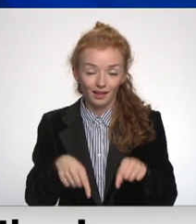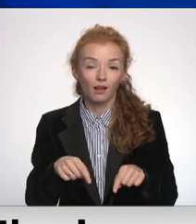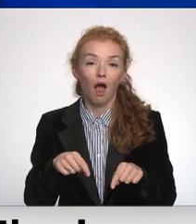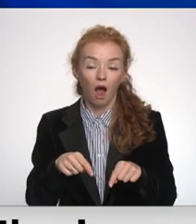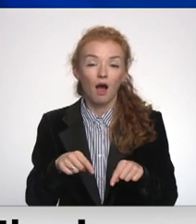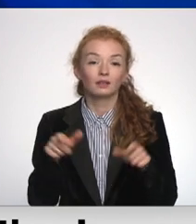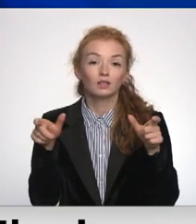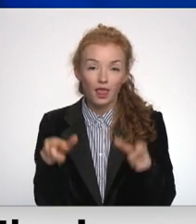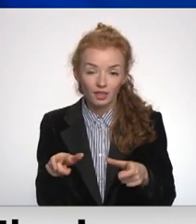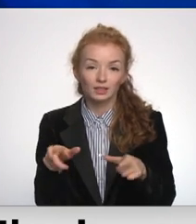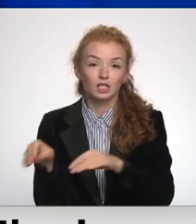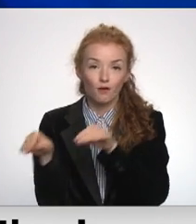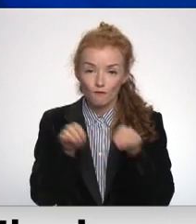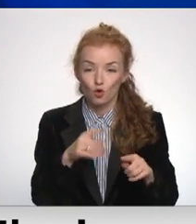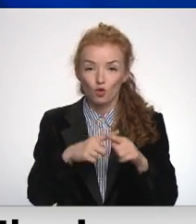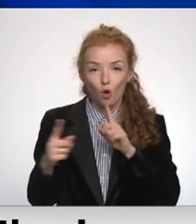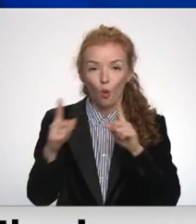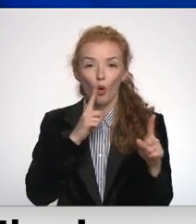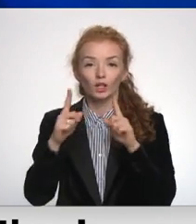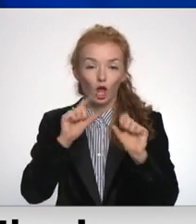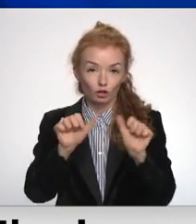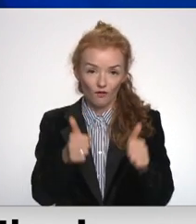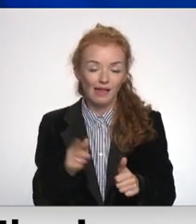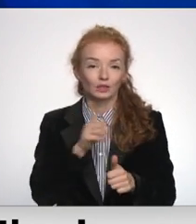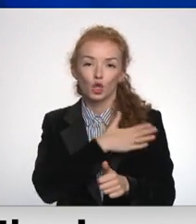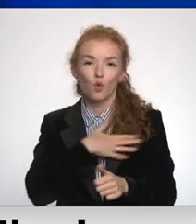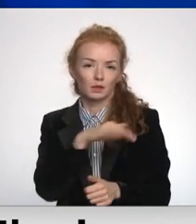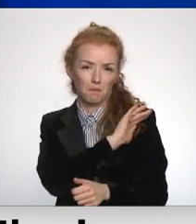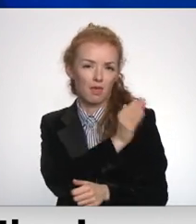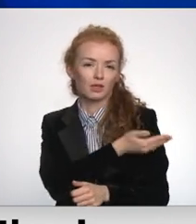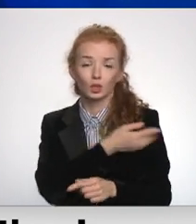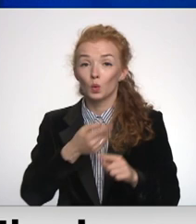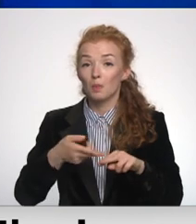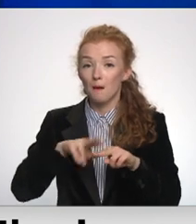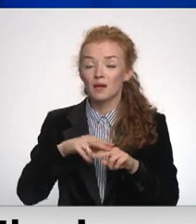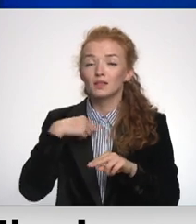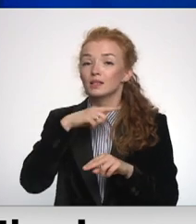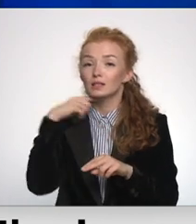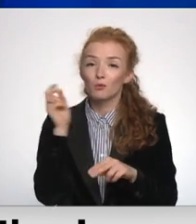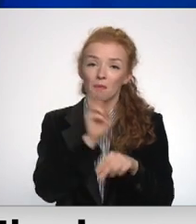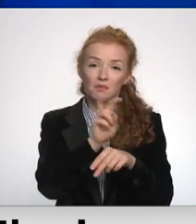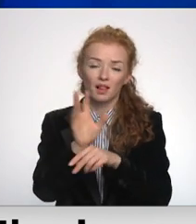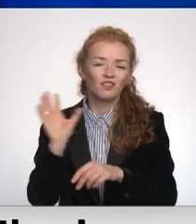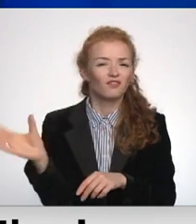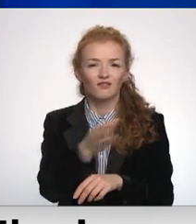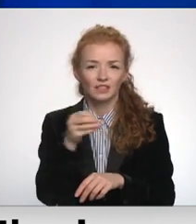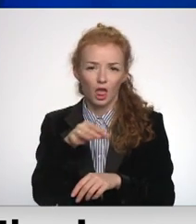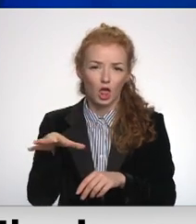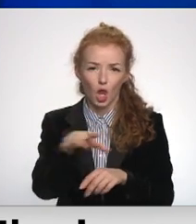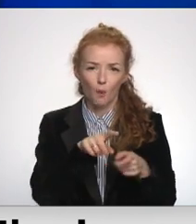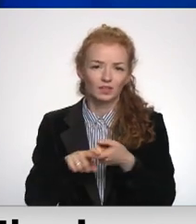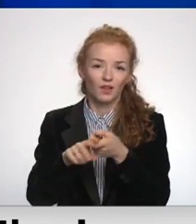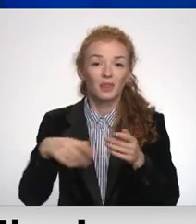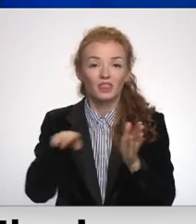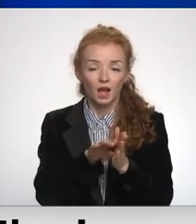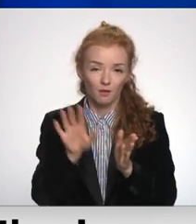sankciju ieviešanas un koordinēšanas mehānismi ir ļoti spēcīgi. Un tāpēc es gribu apmeklēt visas Eiropas Savienības